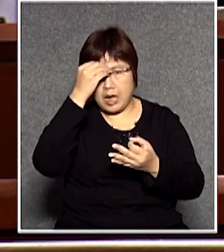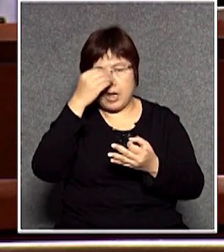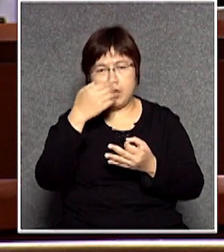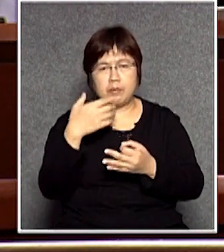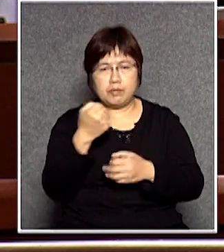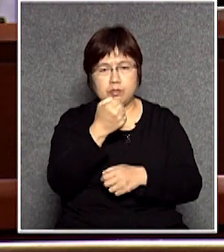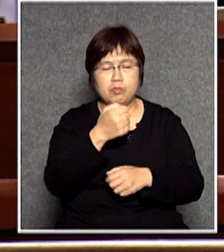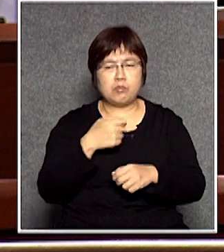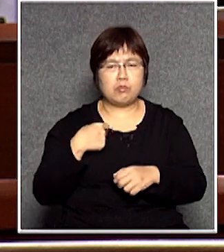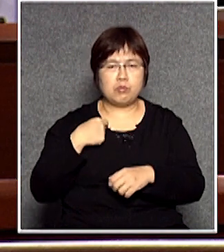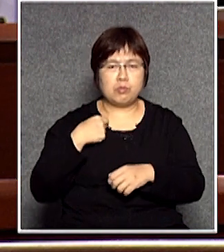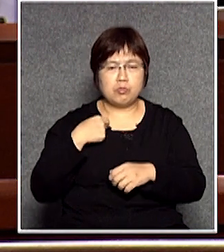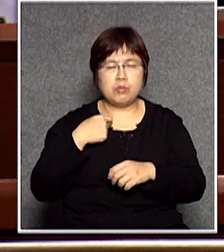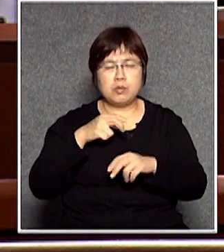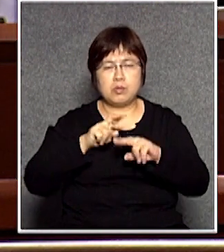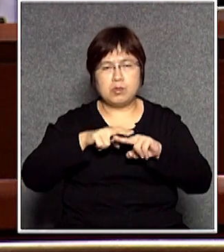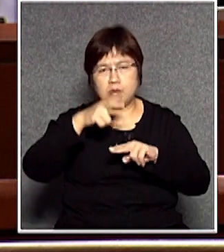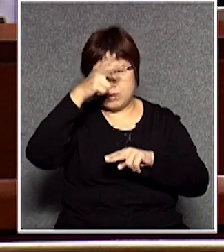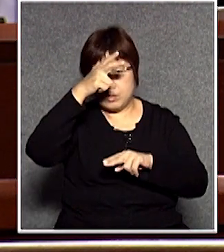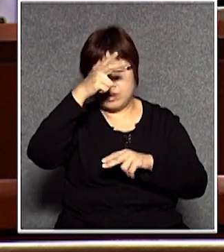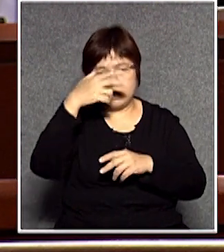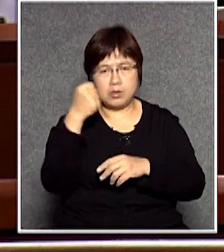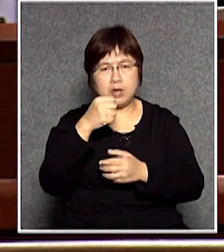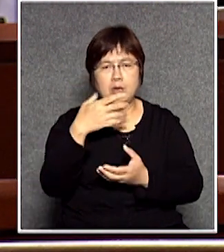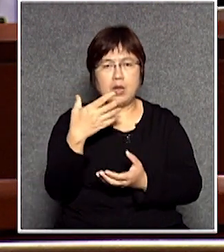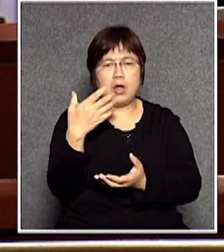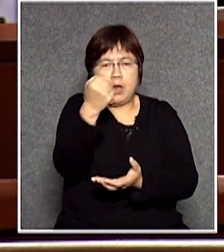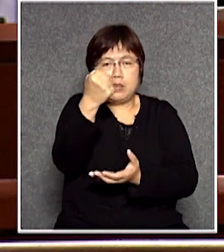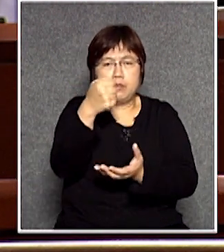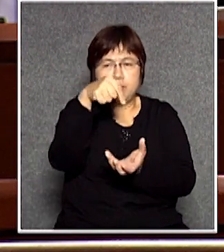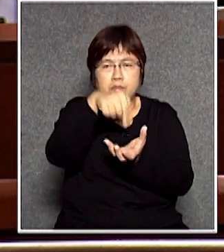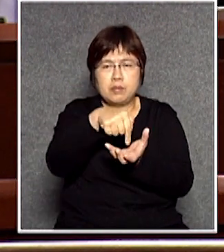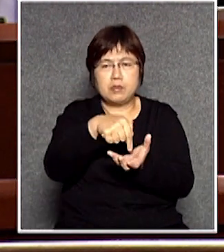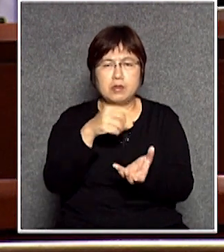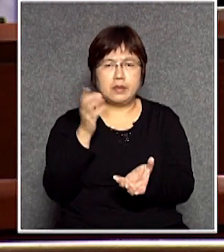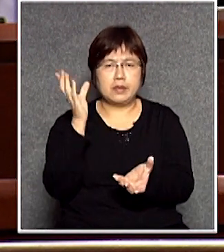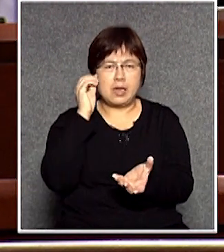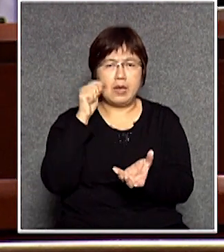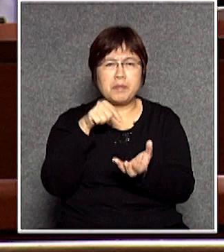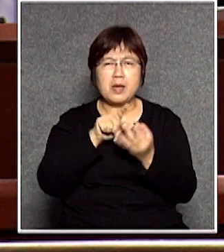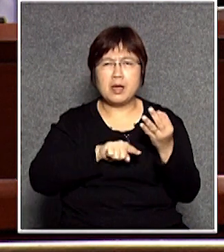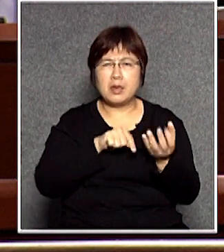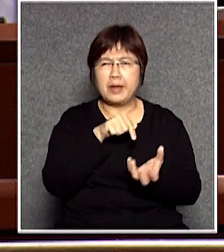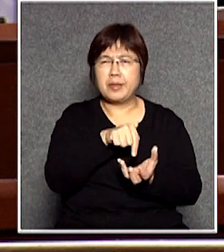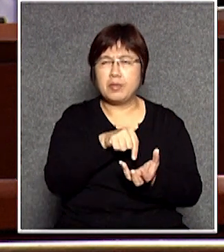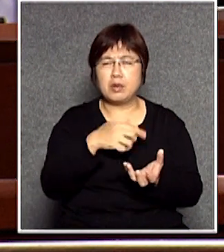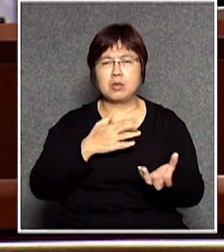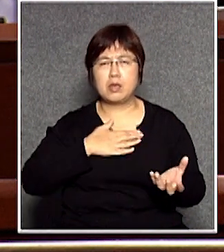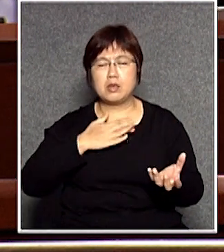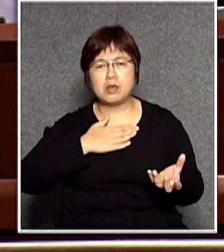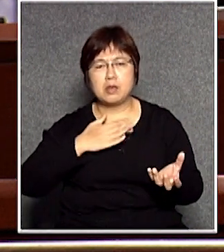家主席又開始要做核心。我們一聽到這些核心就很害怕，我們很希